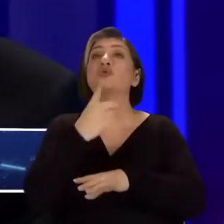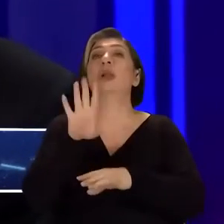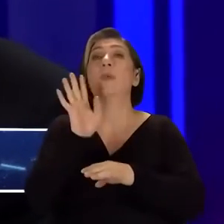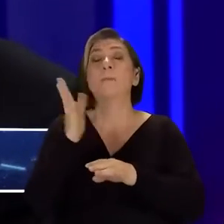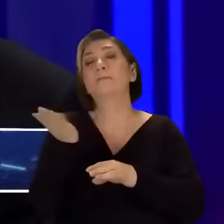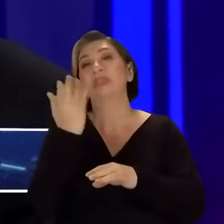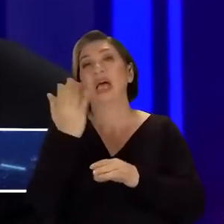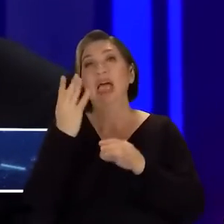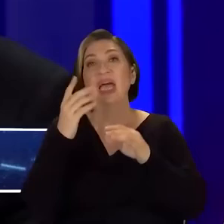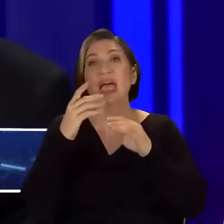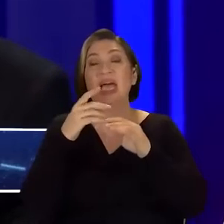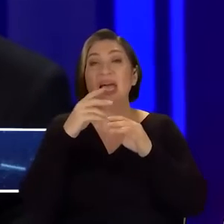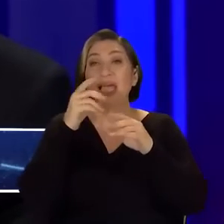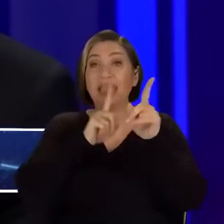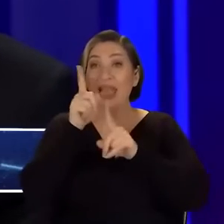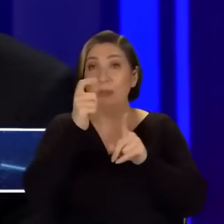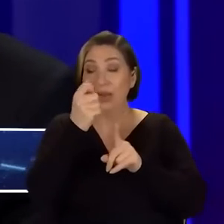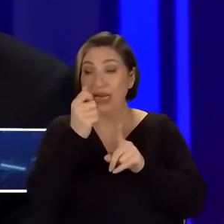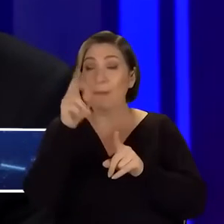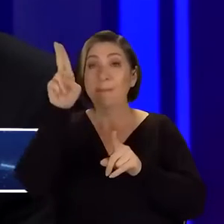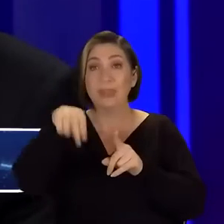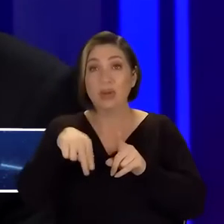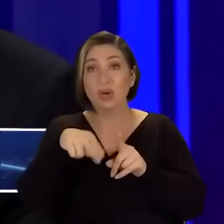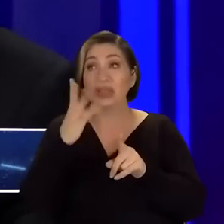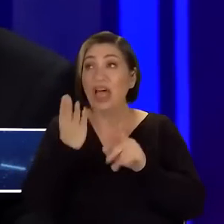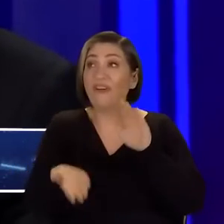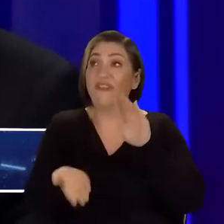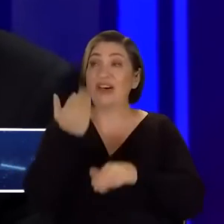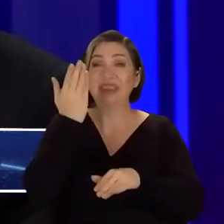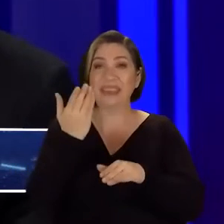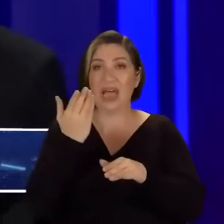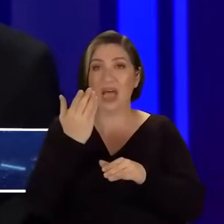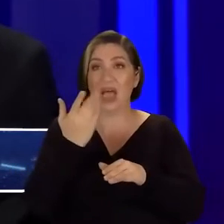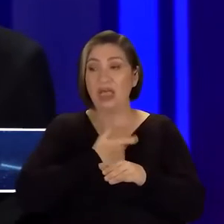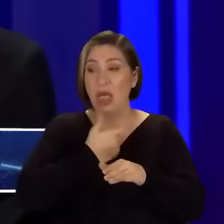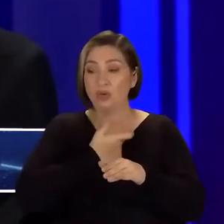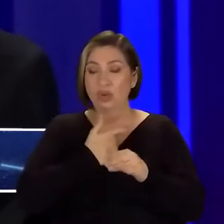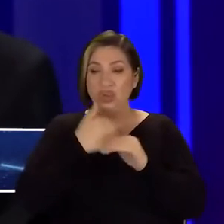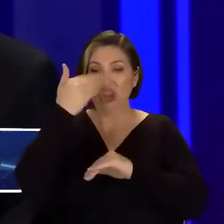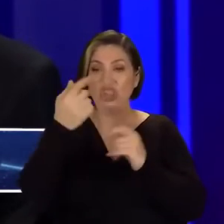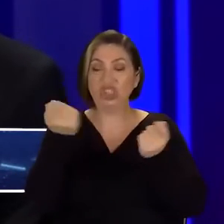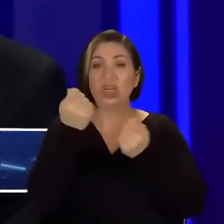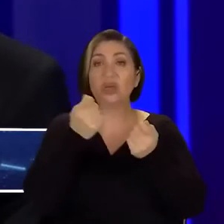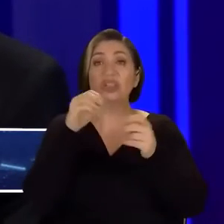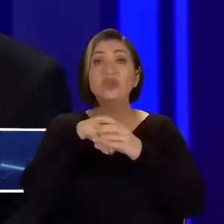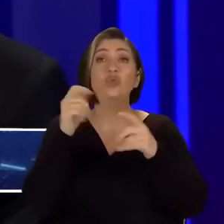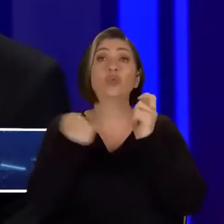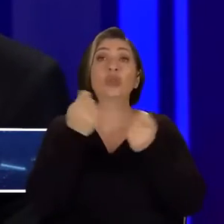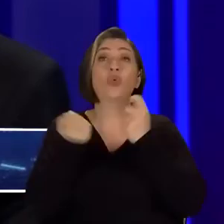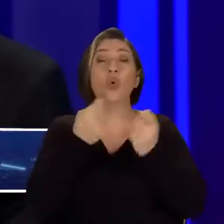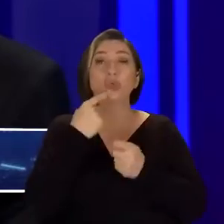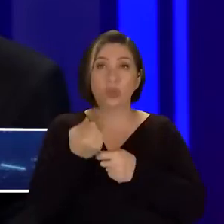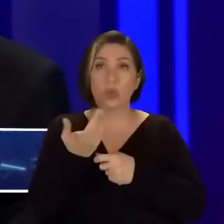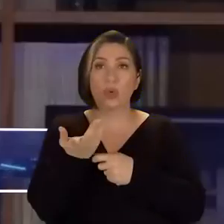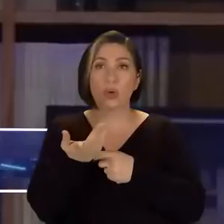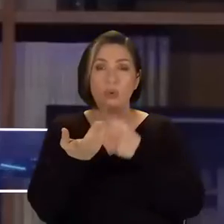Mesela kripto paralar ya da Bitcoin daha fazla işte şey için kullanılıyor, kanun dışı işler için kullanılıyor gibi bir algı var i̇lk